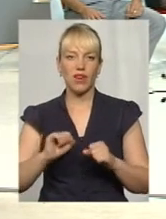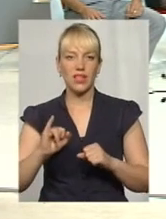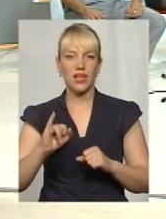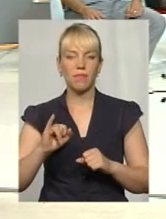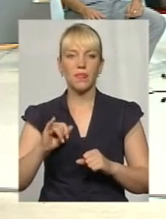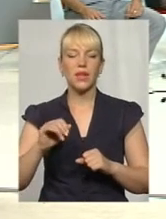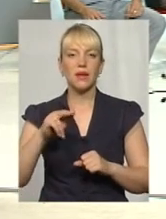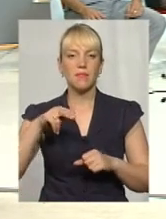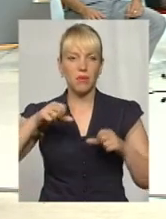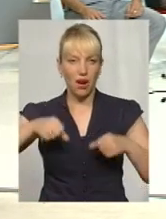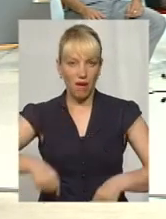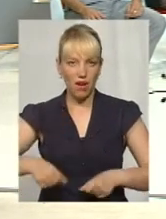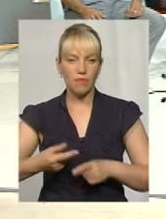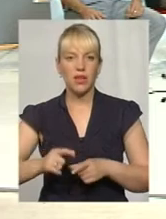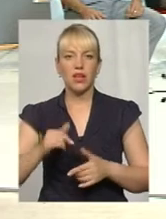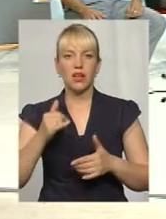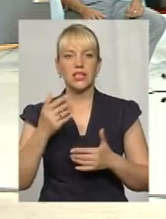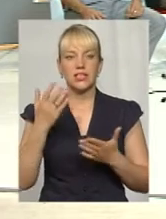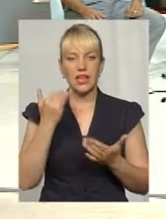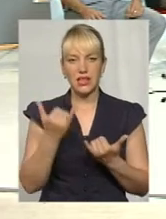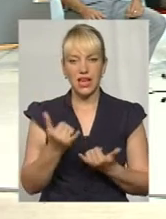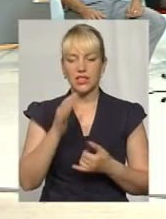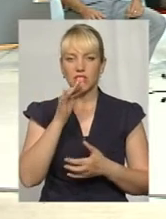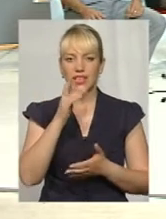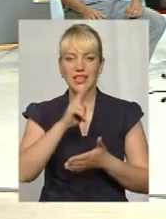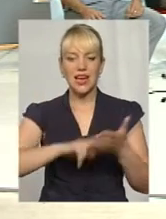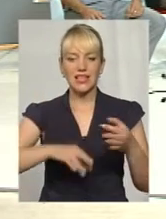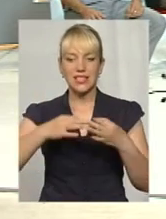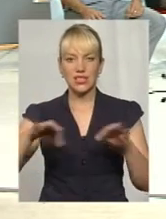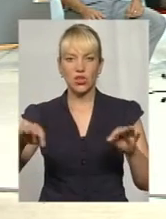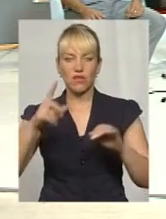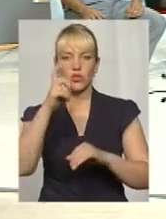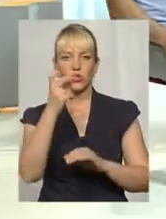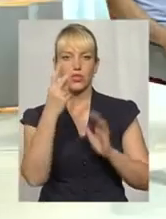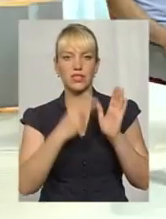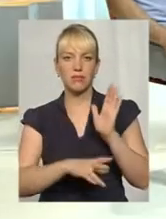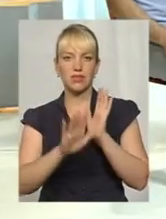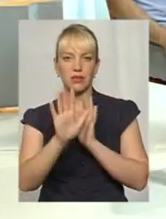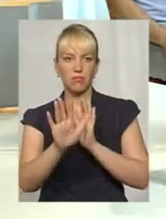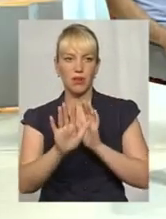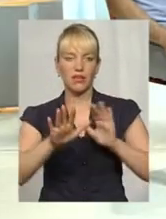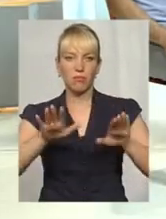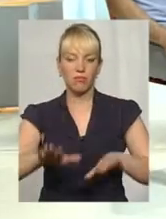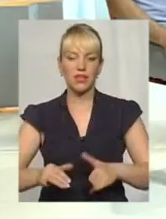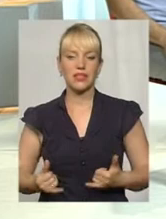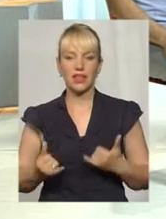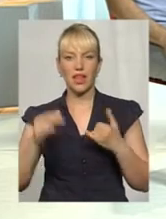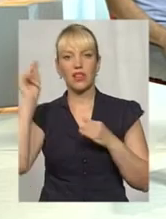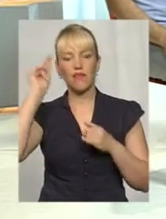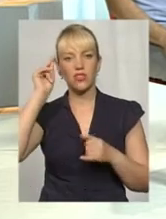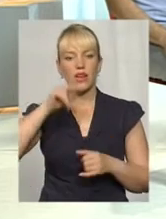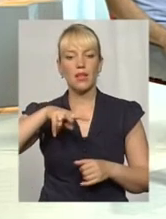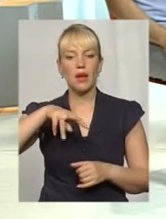та права на даний час ліцензовано 175 місць для навчання в магістратурі,